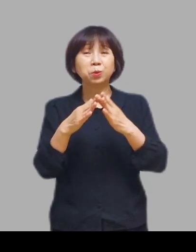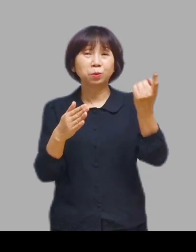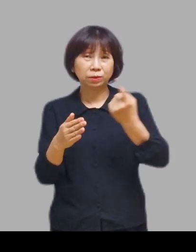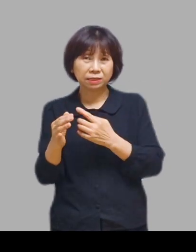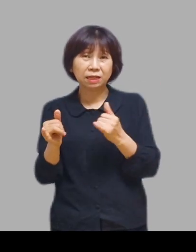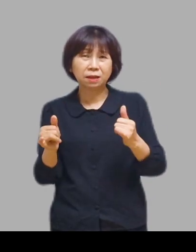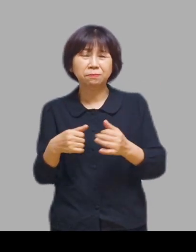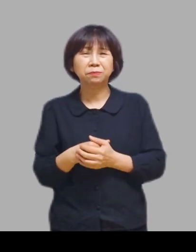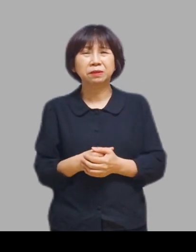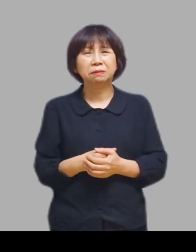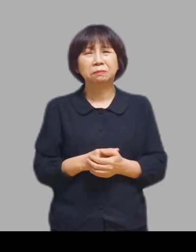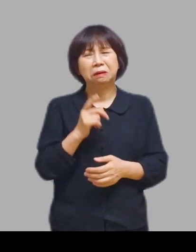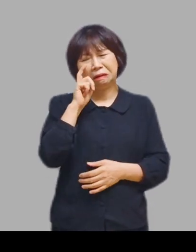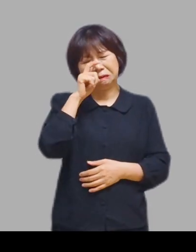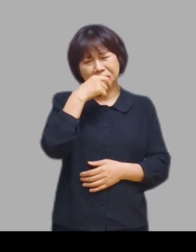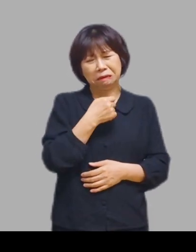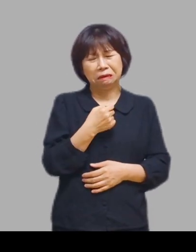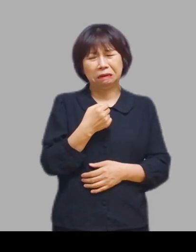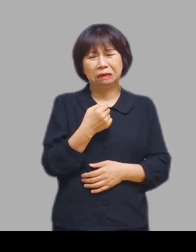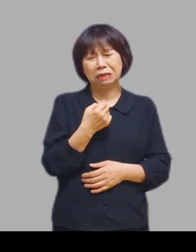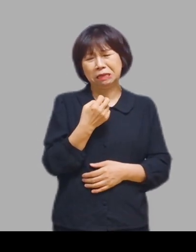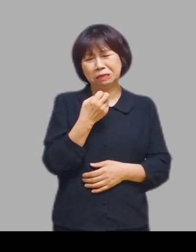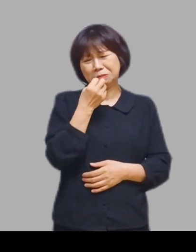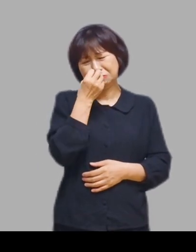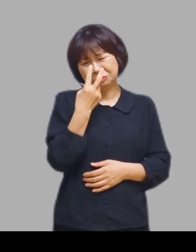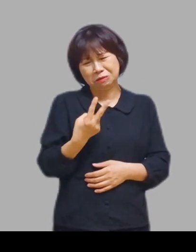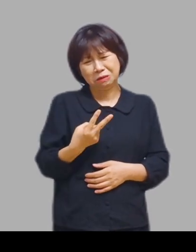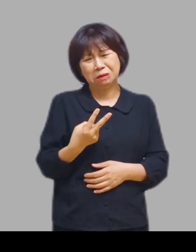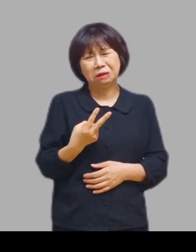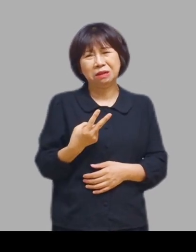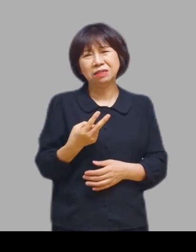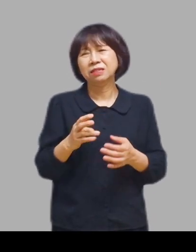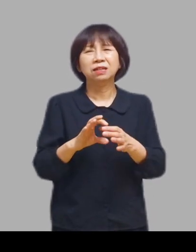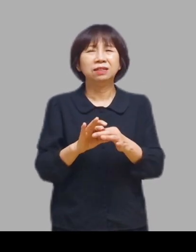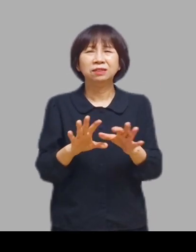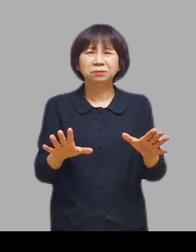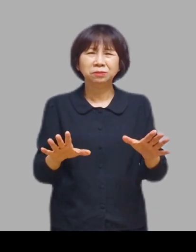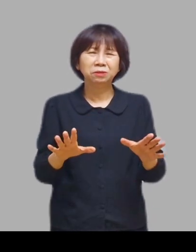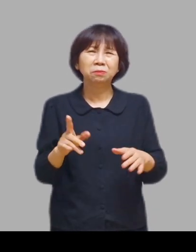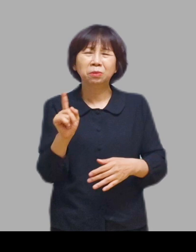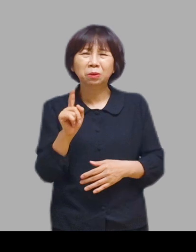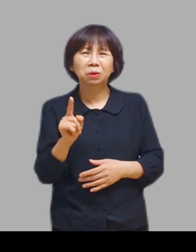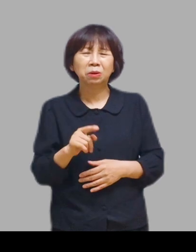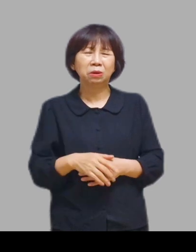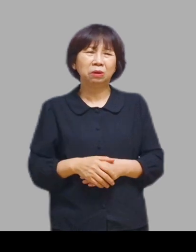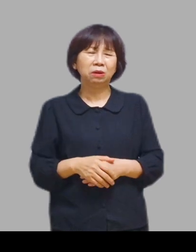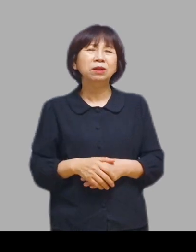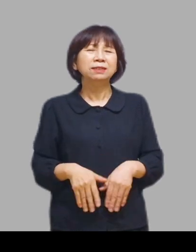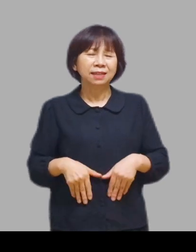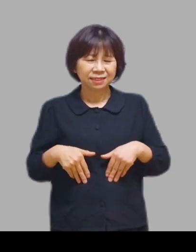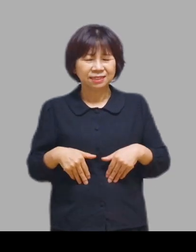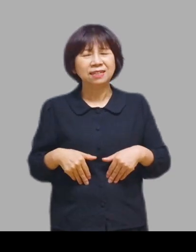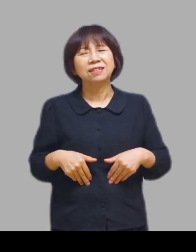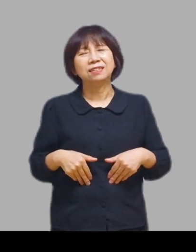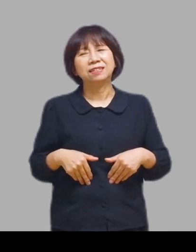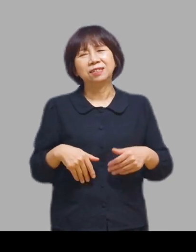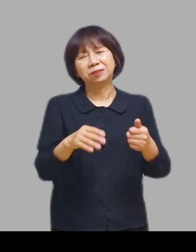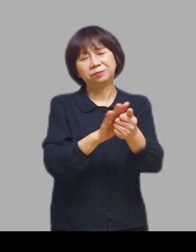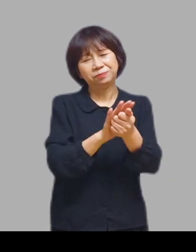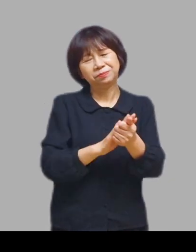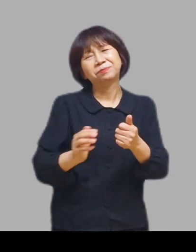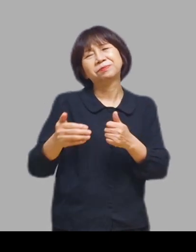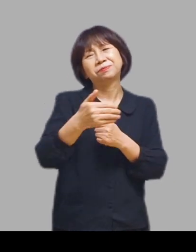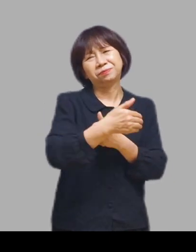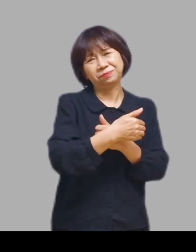꼴이 거시기해요? 들어오자마자 말투가 조금 그래요? 머리 스타일이 조금 그래요? 누가